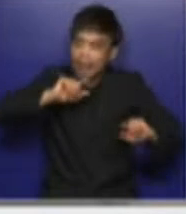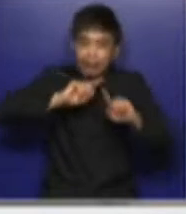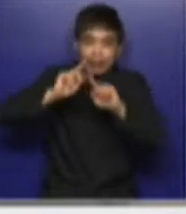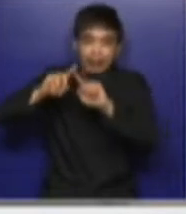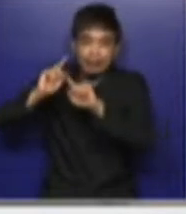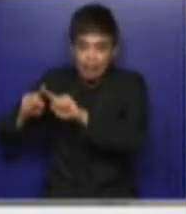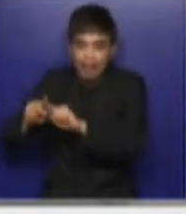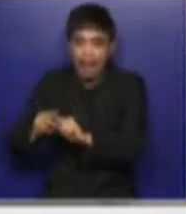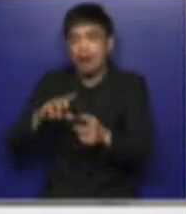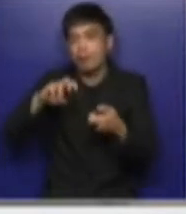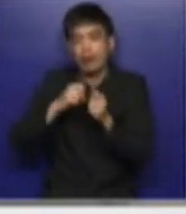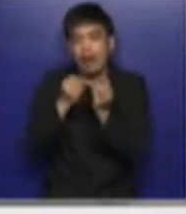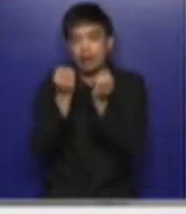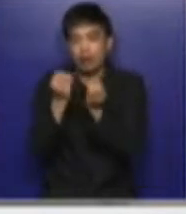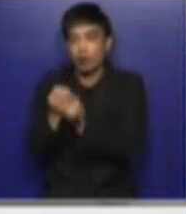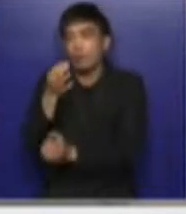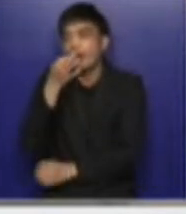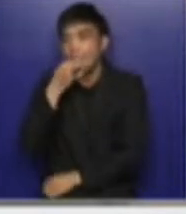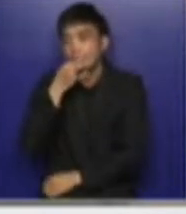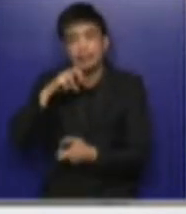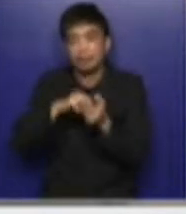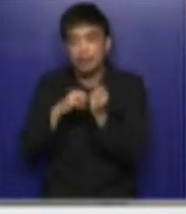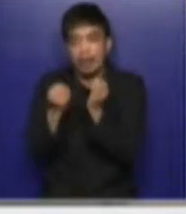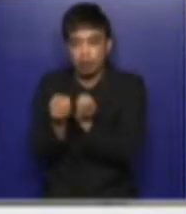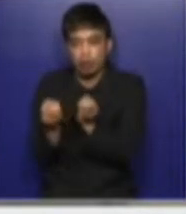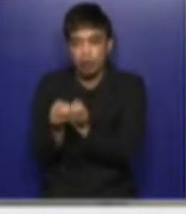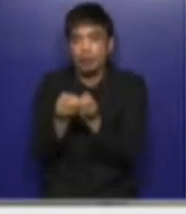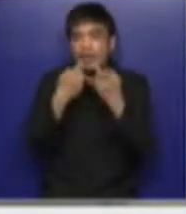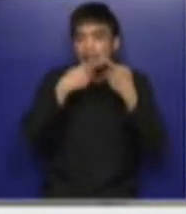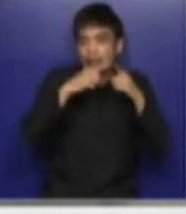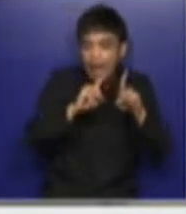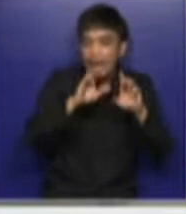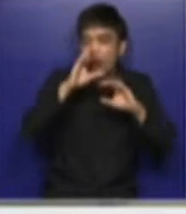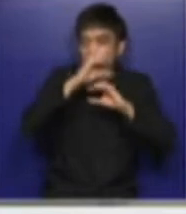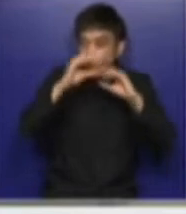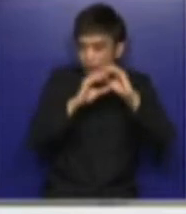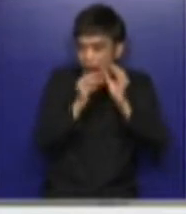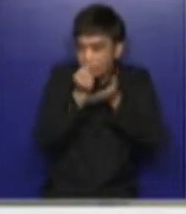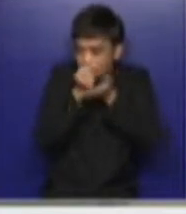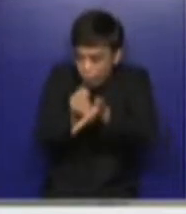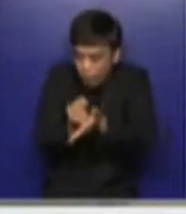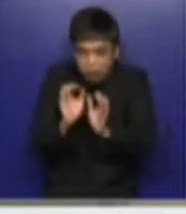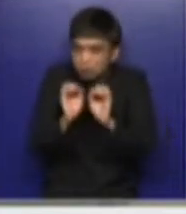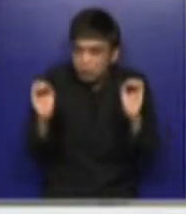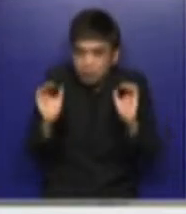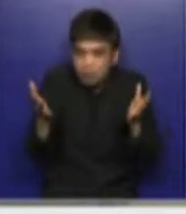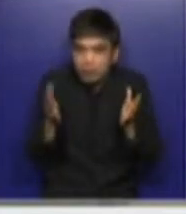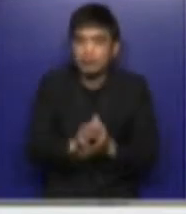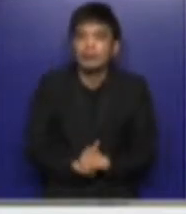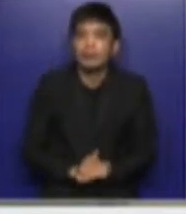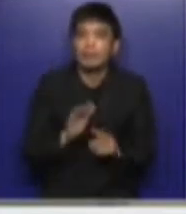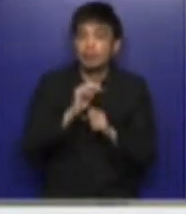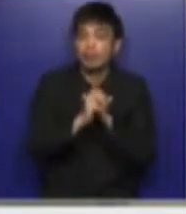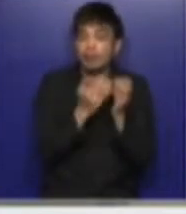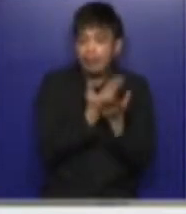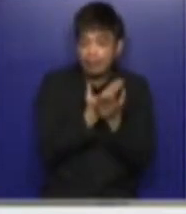การประกอบอาชีพอย่างมากนะคะแต่ดิฉันไม่เห็นมีโครงการไหนเลยที่จะสนับสนุนและส่งเสริมพวกเขาค่ะงบประมาณปี64